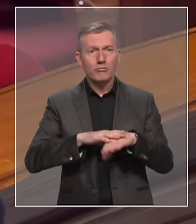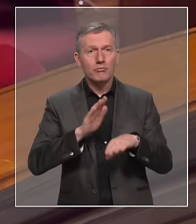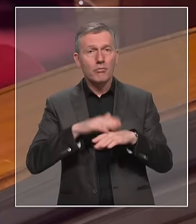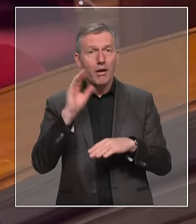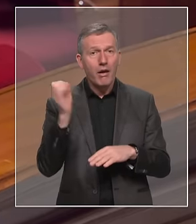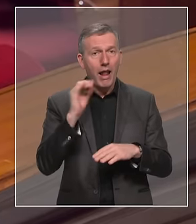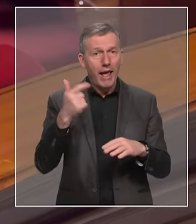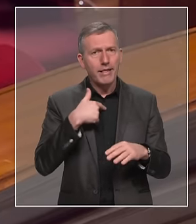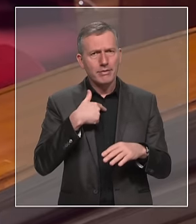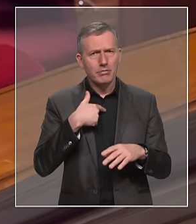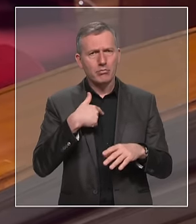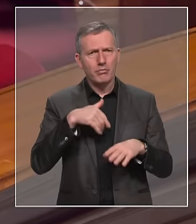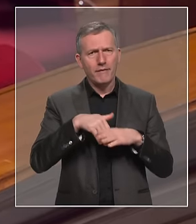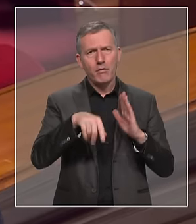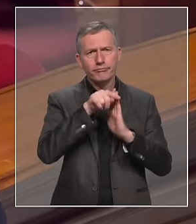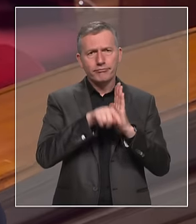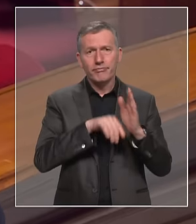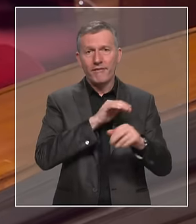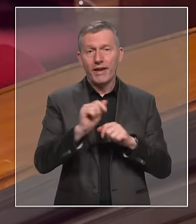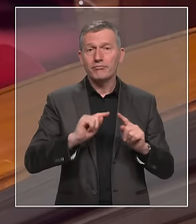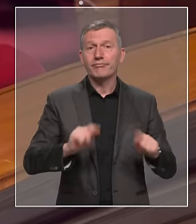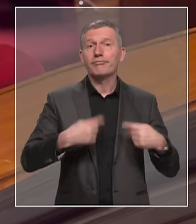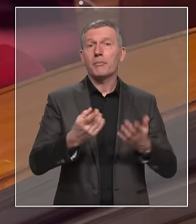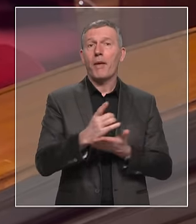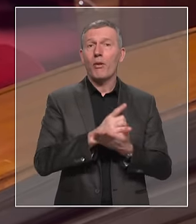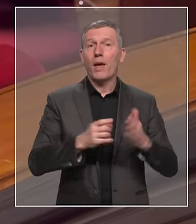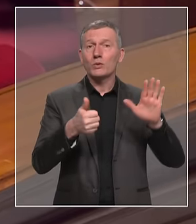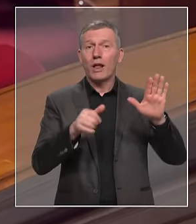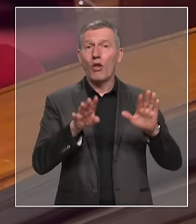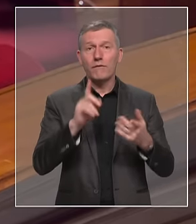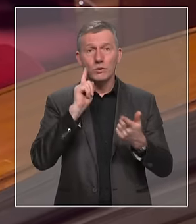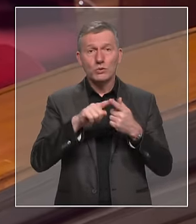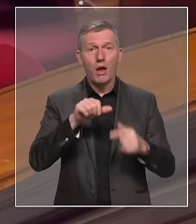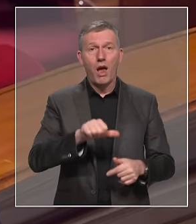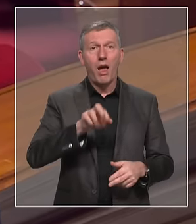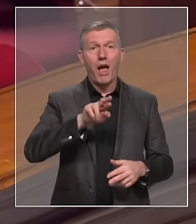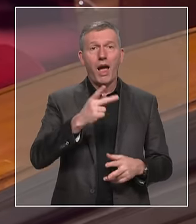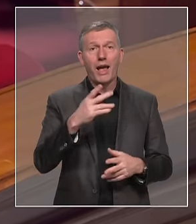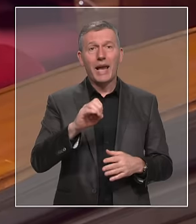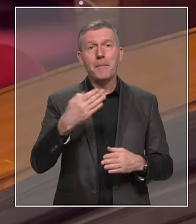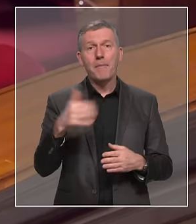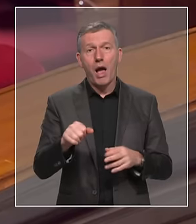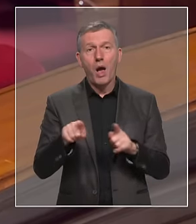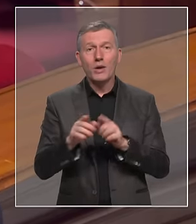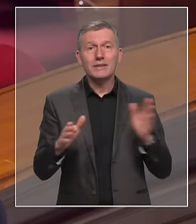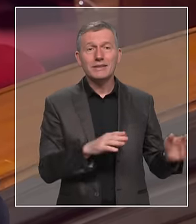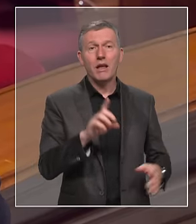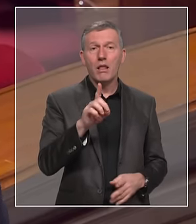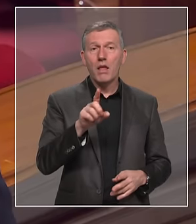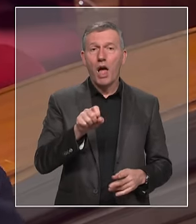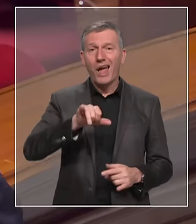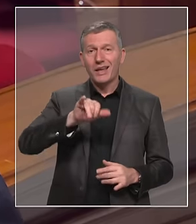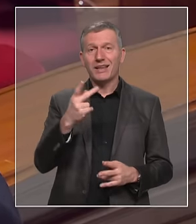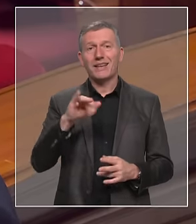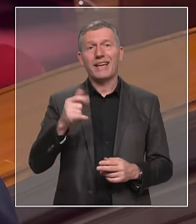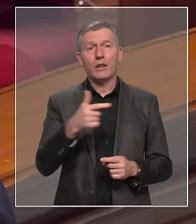les mesures nécessaires. Il se trouve que quand j'étais dans le Rhône, on m'a parlé du sujet de l'usine Arkema et de l'usine Daikin. Sur